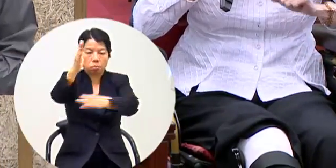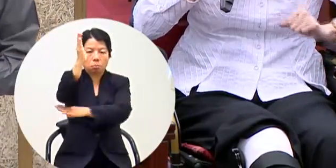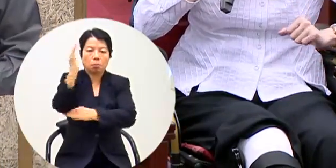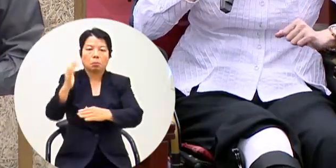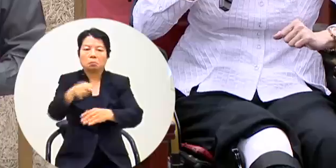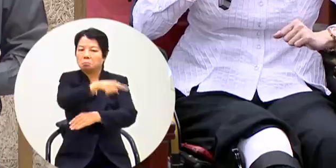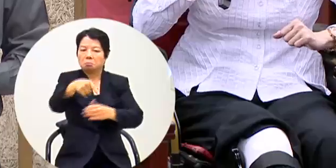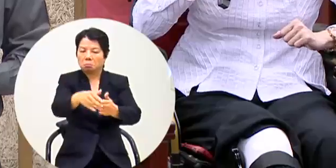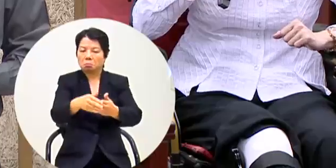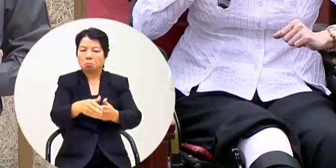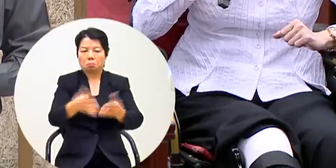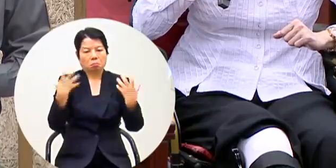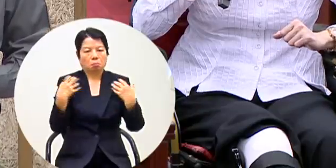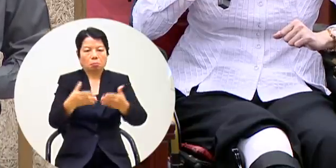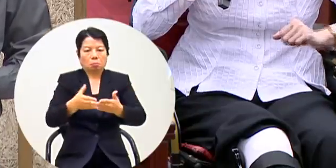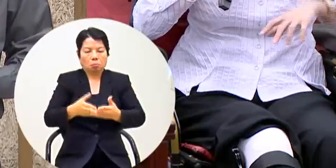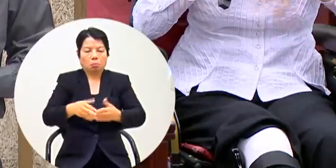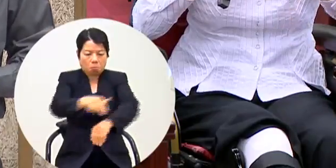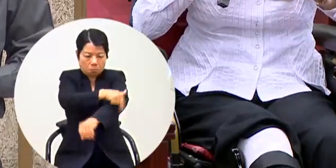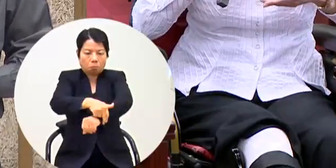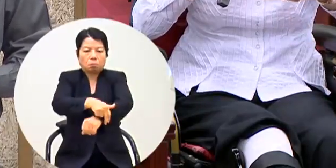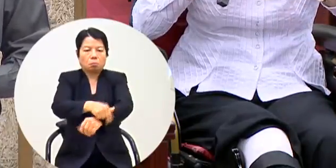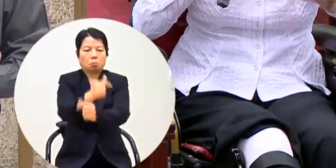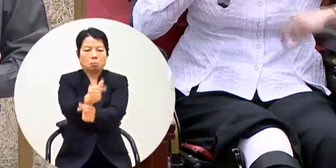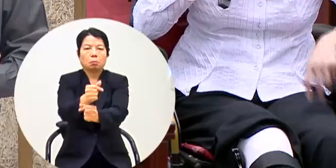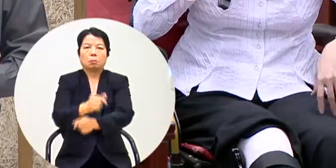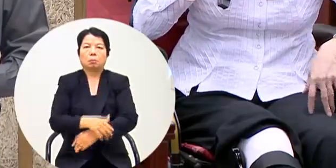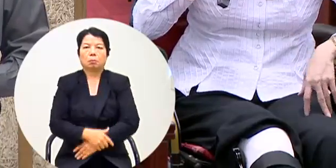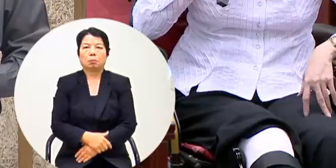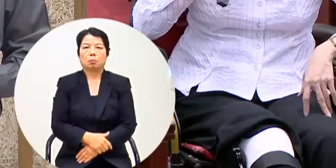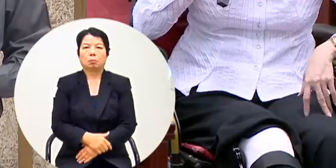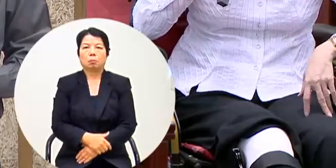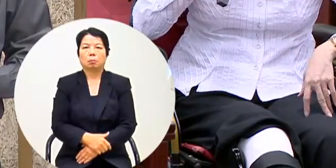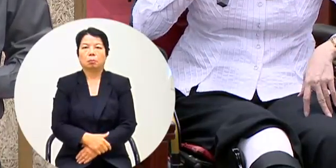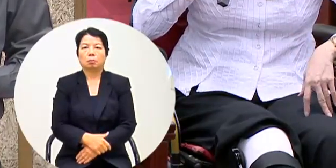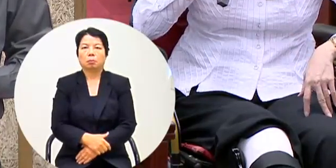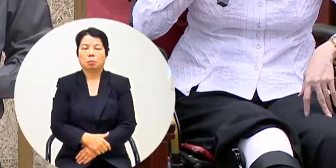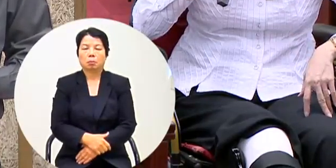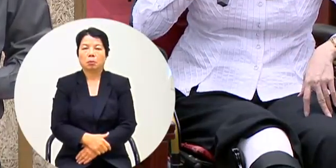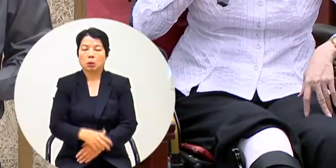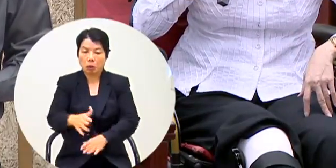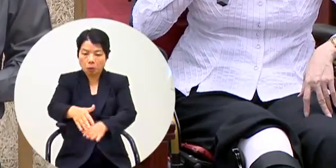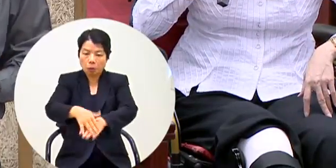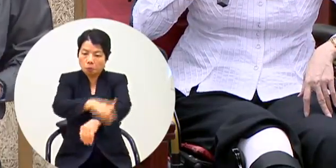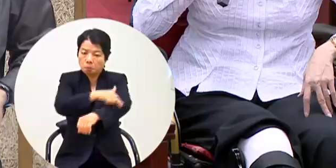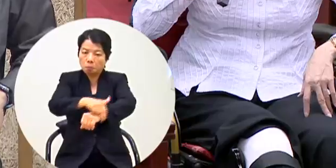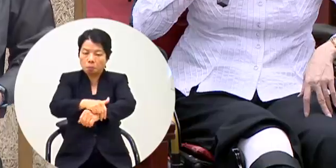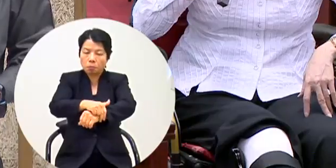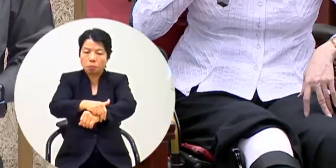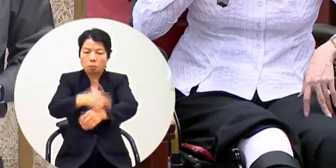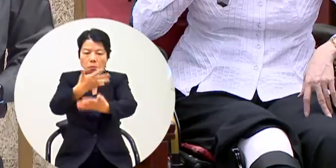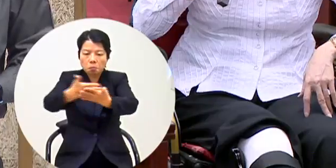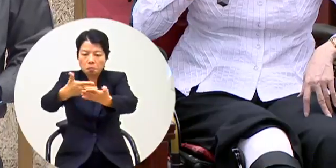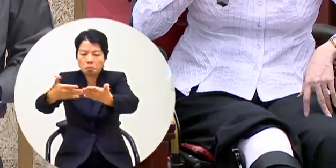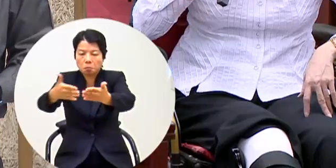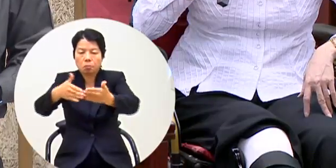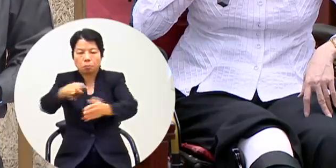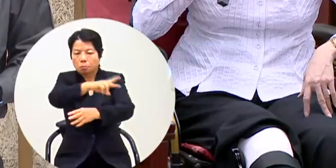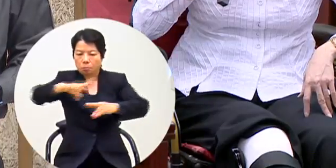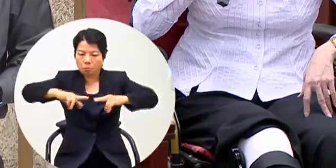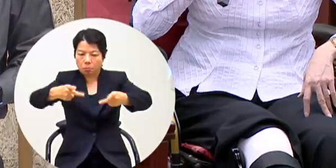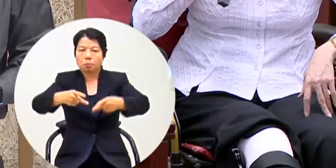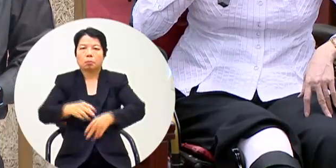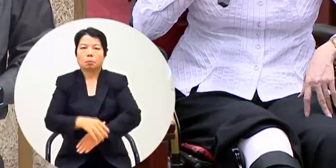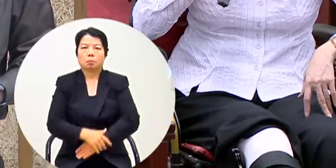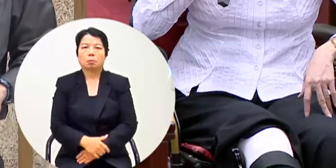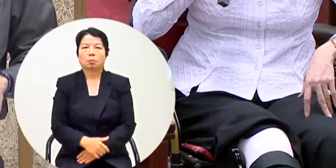的一个相关的一个设计图，我觉得那都应该要做调整啊。 是， 我觉得应该要做调整。 对，那个